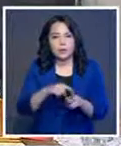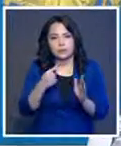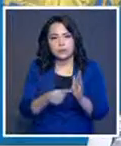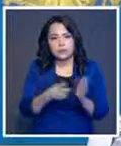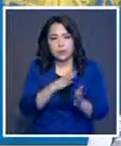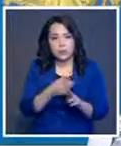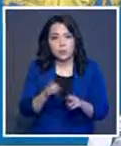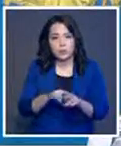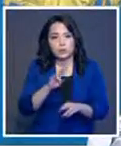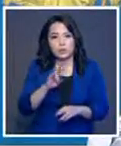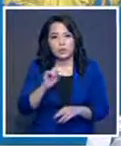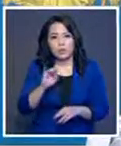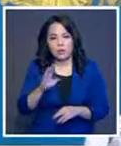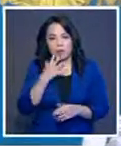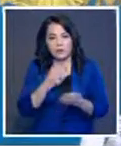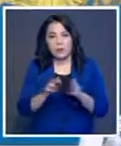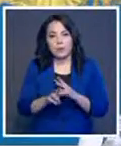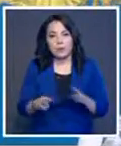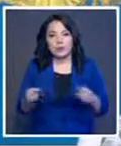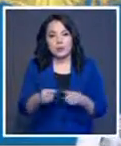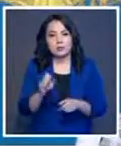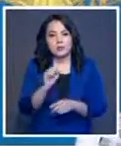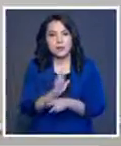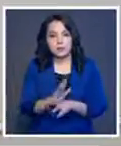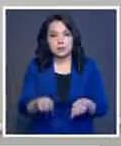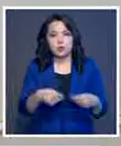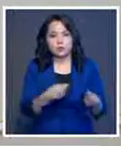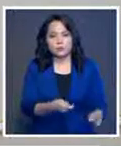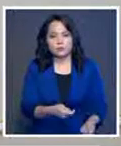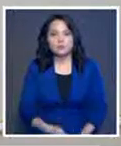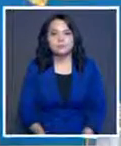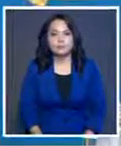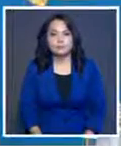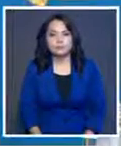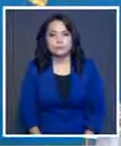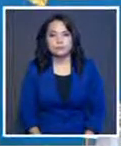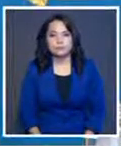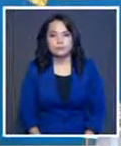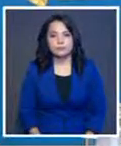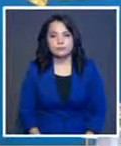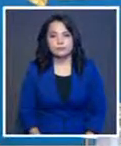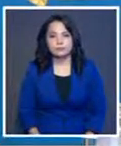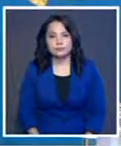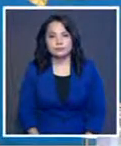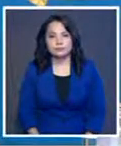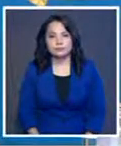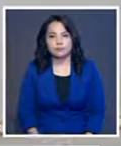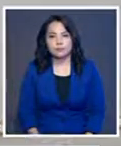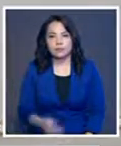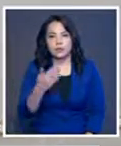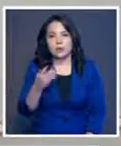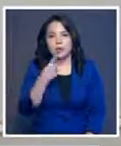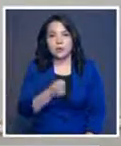қозғалды. Нұрсұлтан Назарбаев министрге нақты тапсырмалар жүктеді. Жоғары болғышымызға сізді